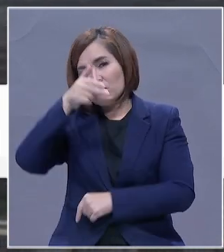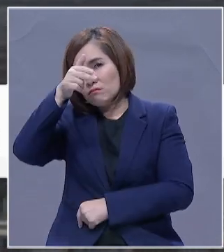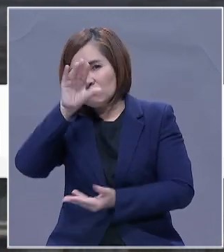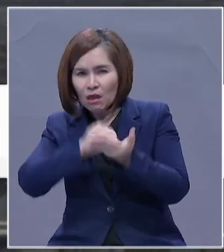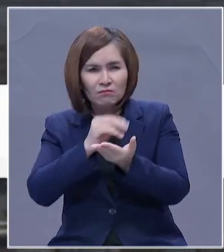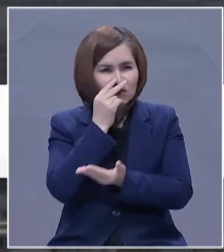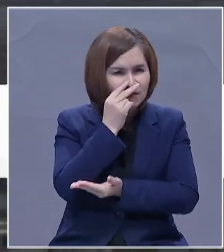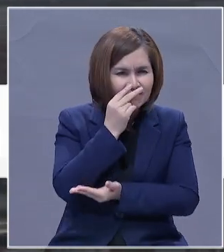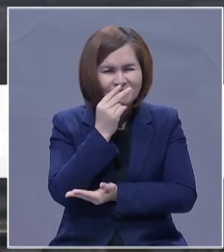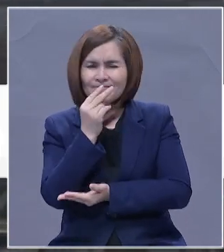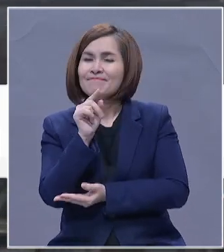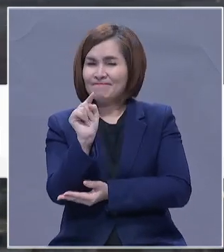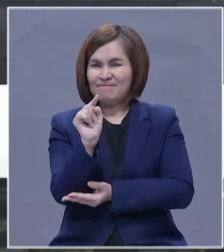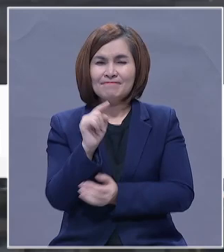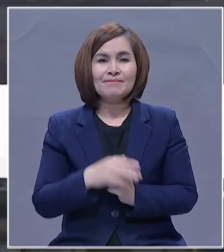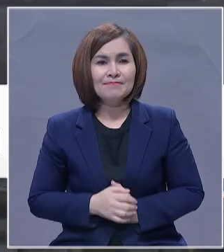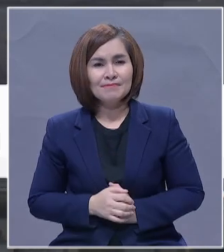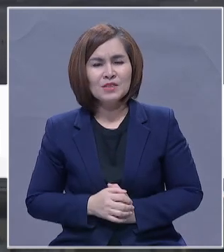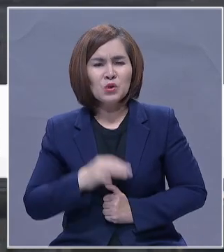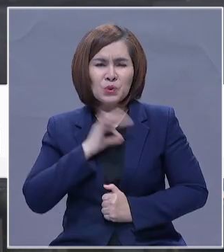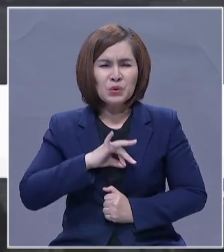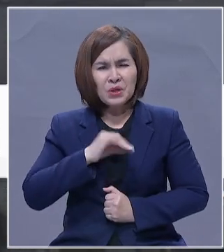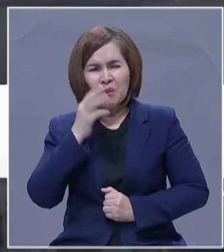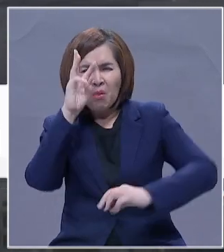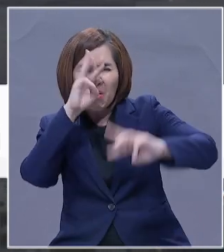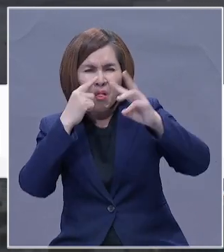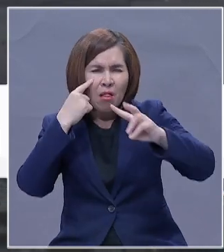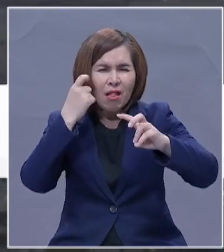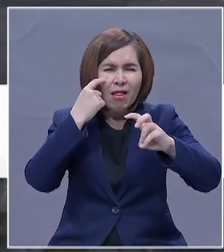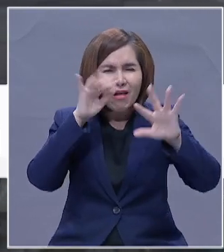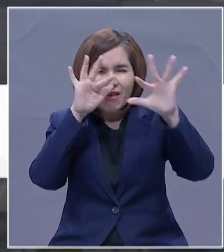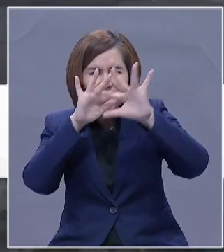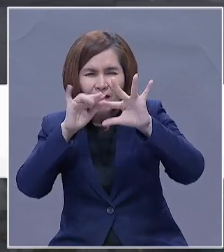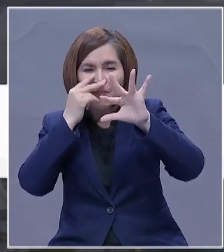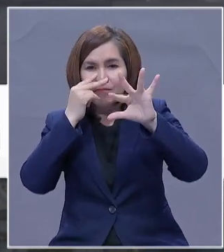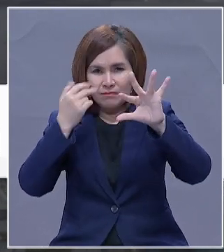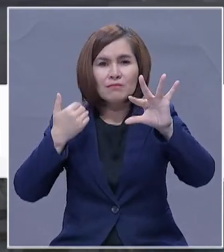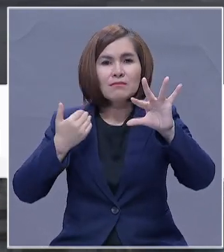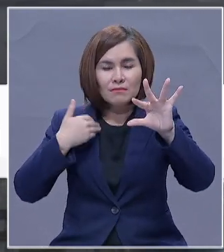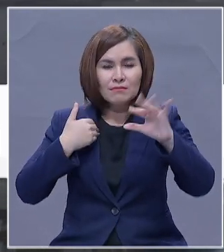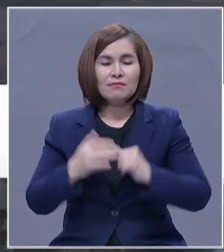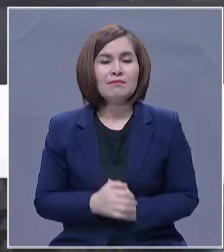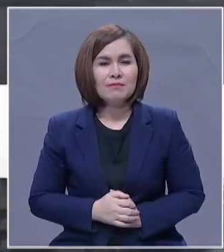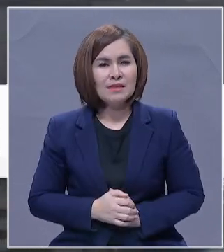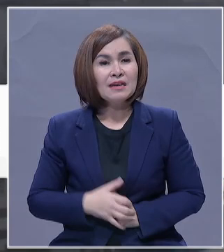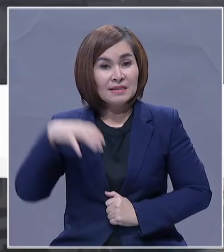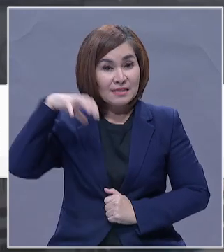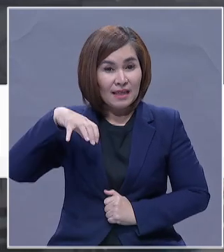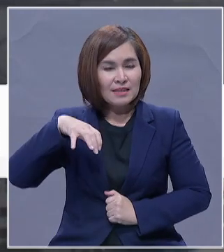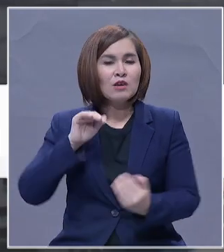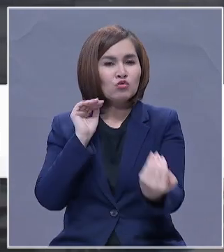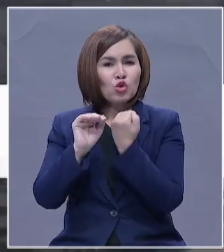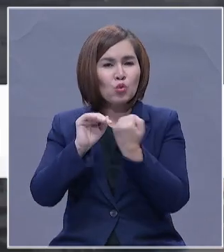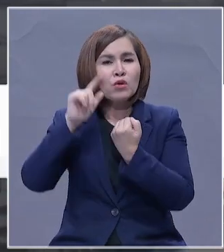ชั้นบนเลยแบบนี้นะคะคุณผู้ชมก็จะเห็นว่ามันยังมีหมอกมีฝุ่นปกคลุมอยู่และจุดนี้คือจุดที่เราอยู่คือถนน